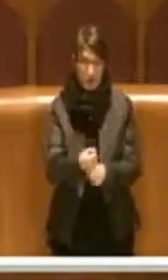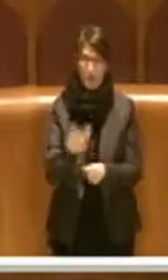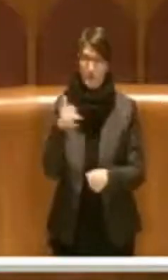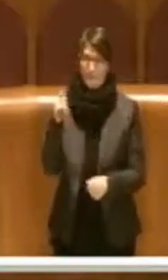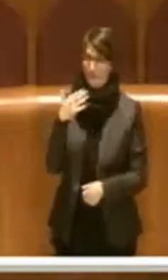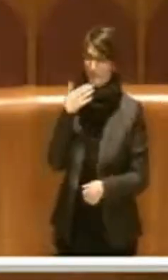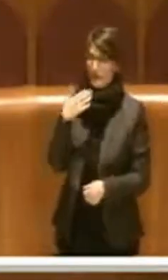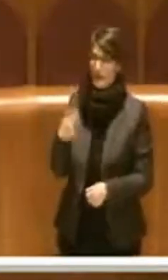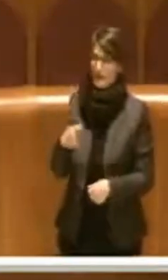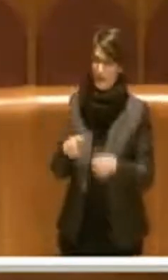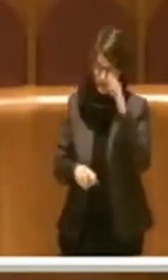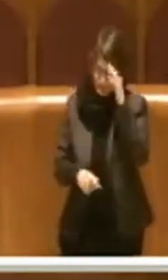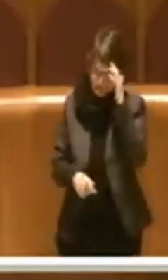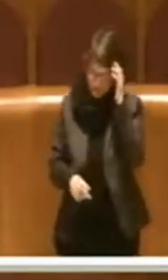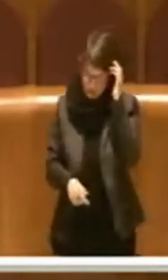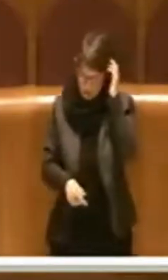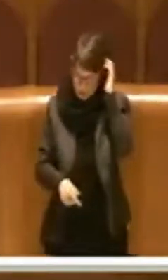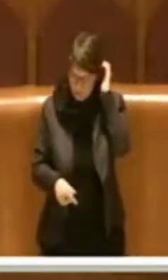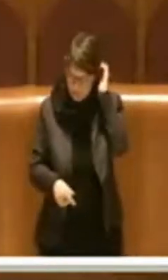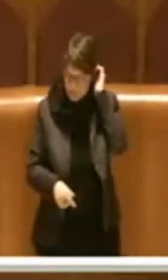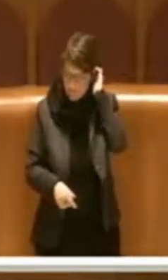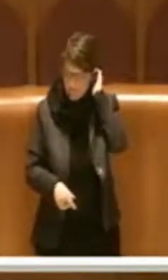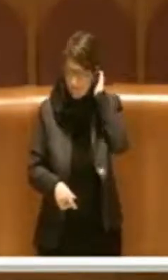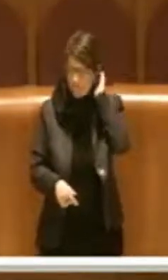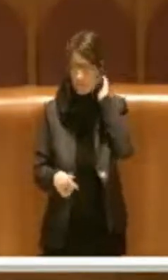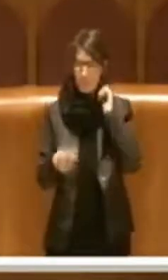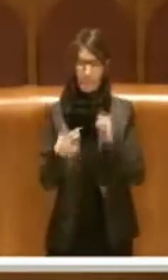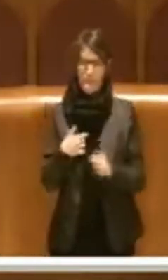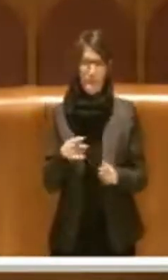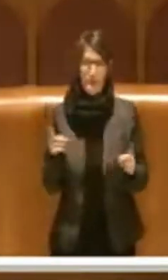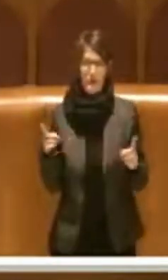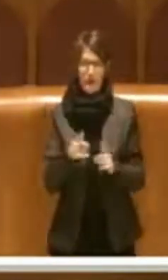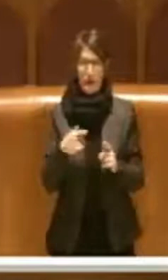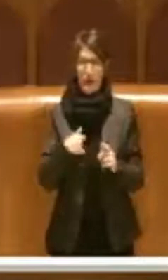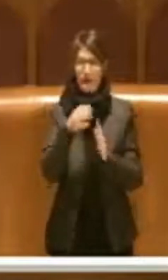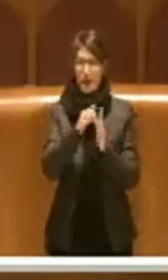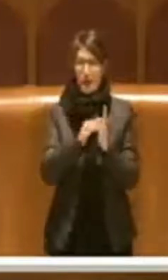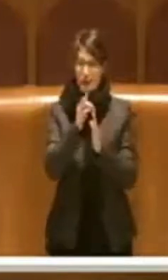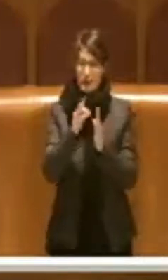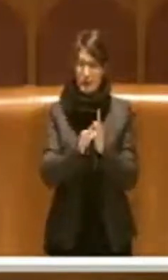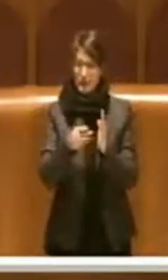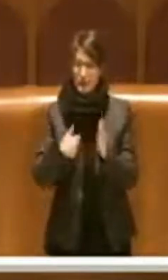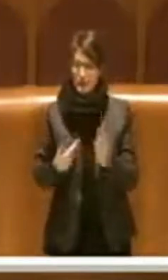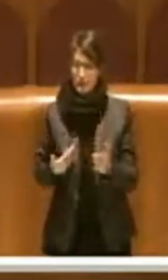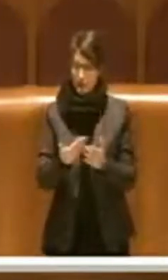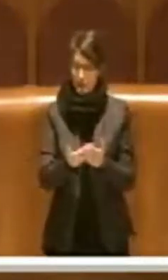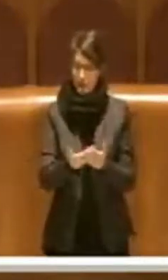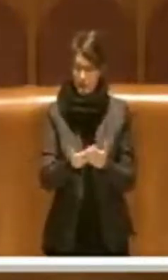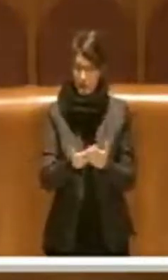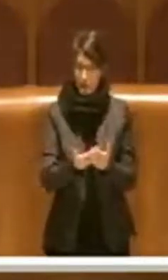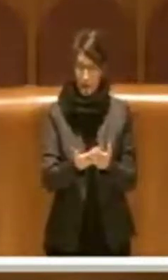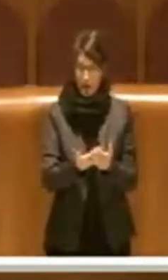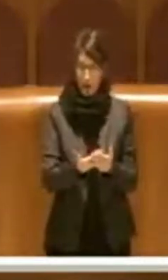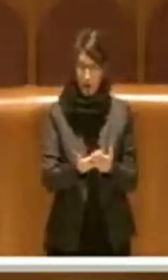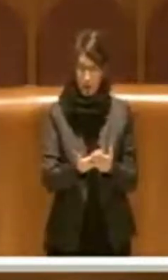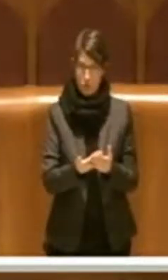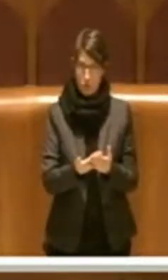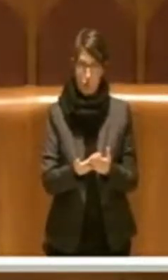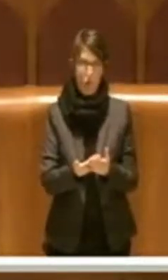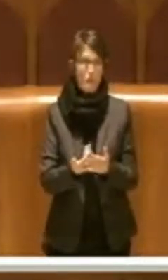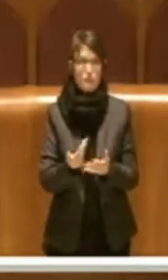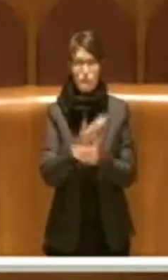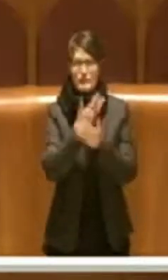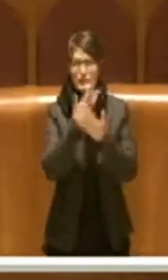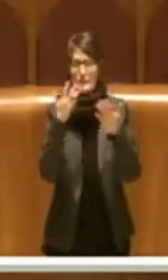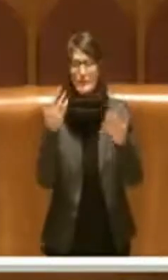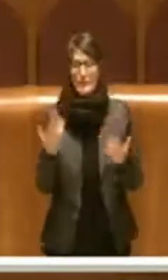Sì, grazie Presidente, sarò molto breve. L'ordine del giorno che ho presentato ovviamente va in continuità